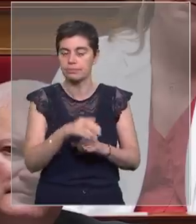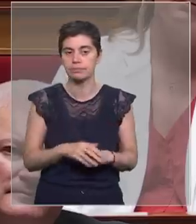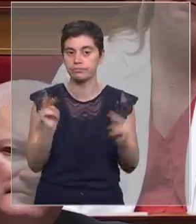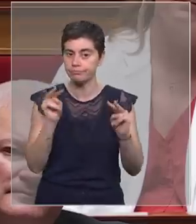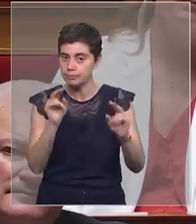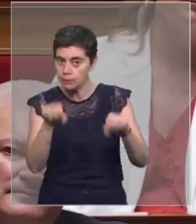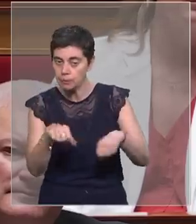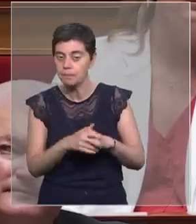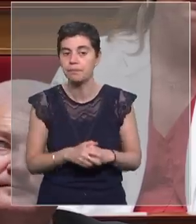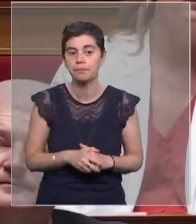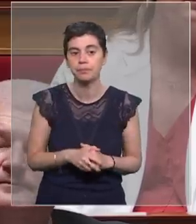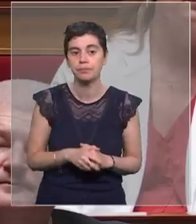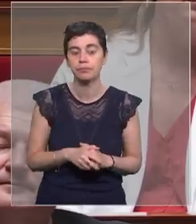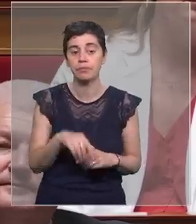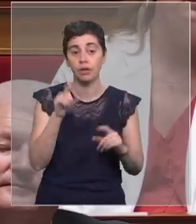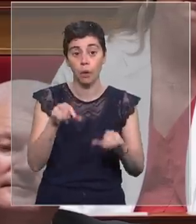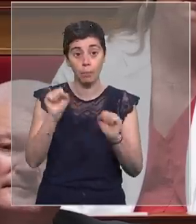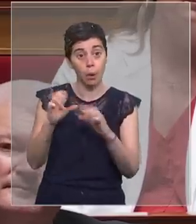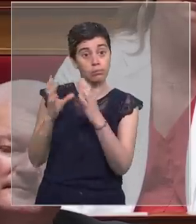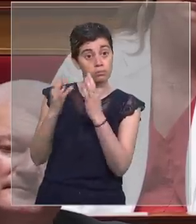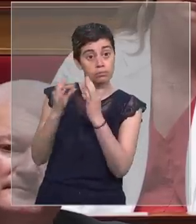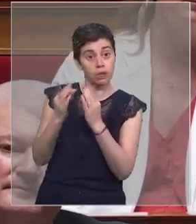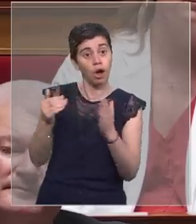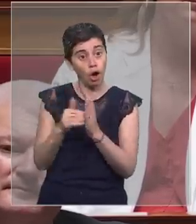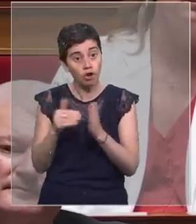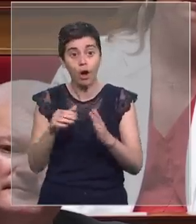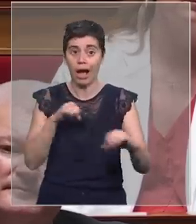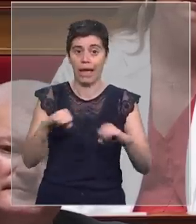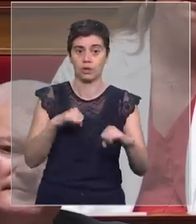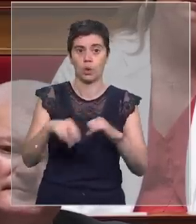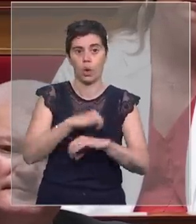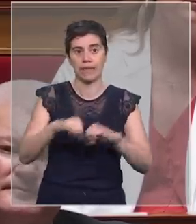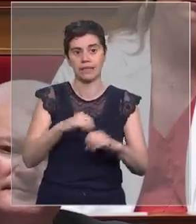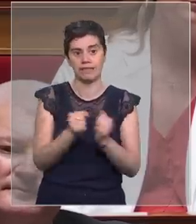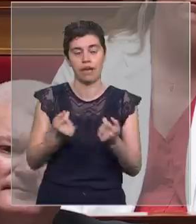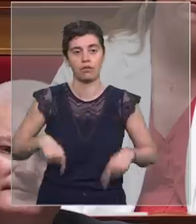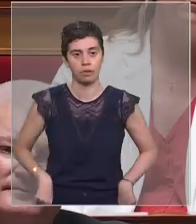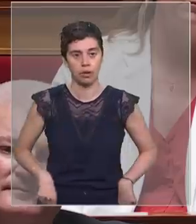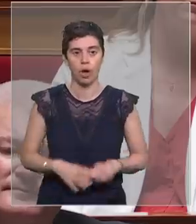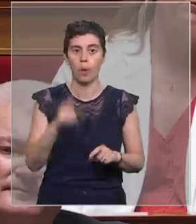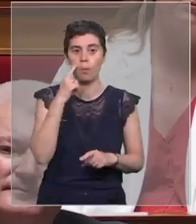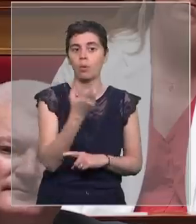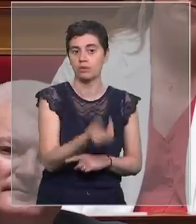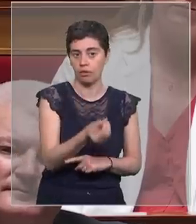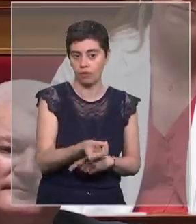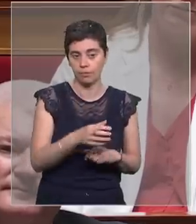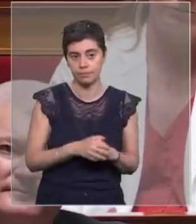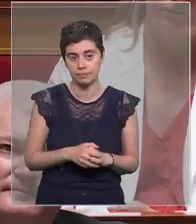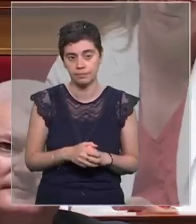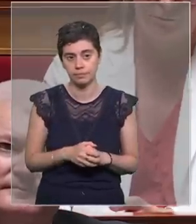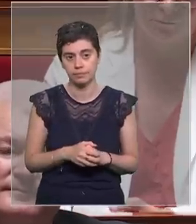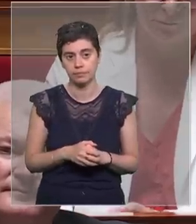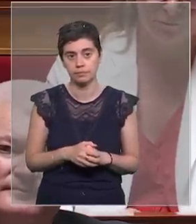représentation nationale quelles sont les prochaines actions que vous entendez mener avec le gouvernement en faveur des enfants et surtout en